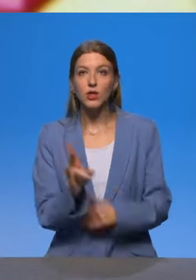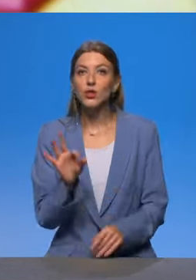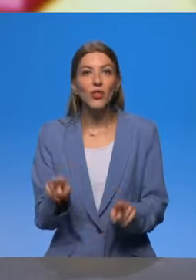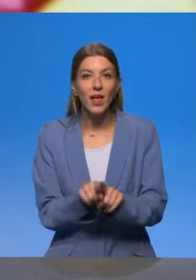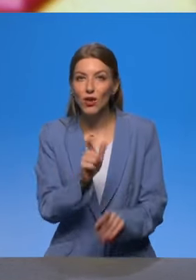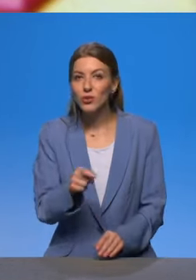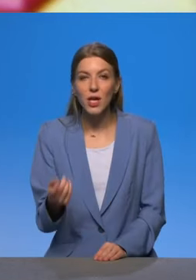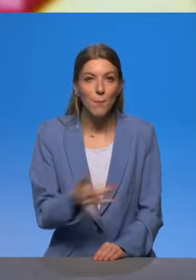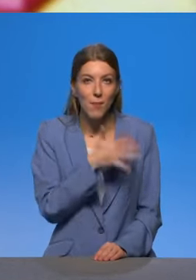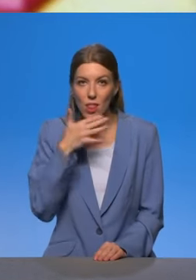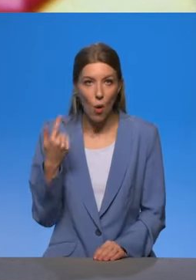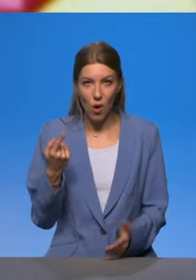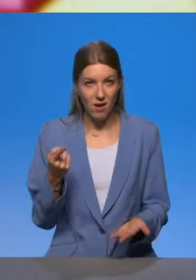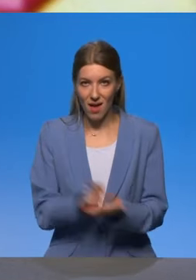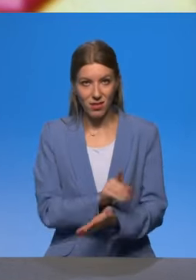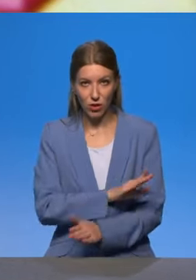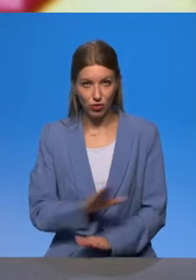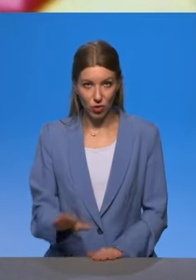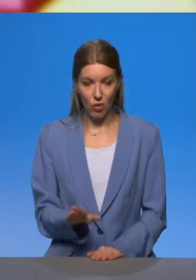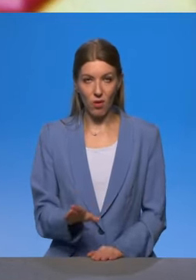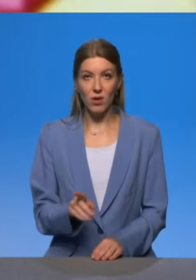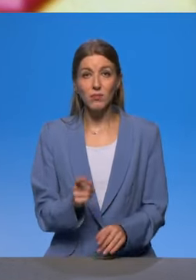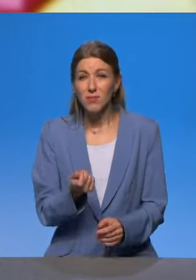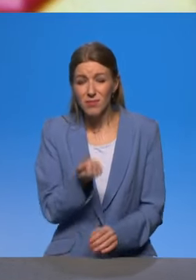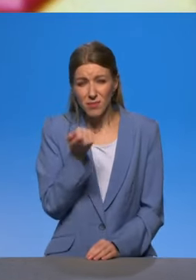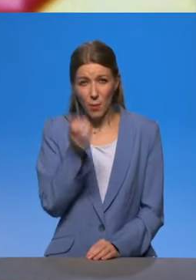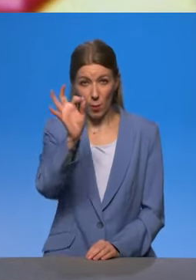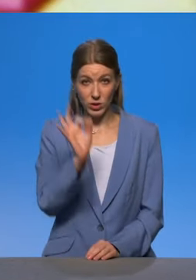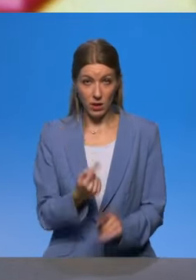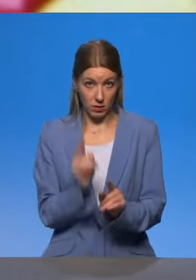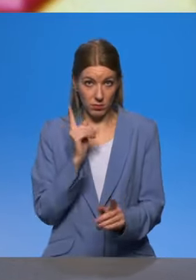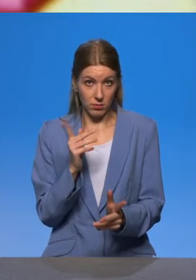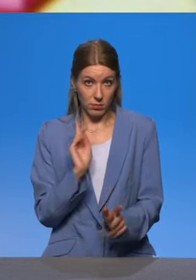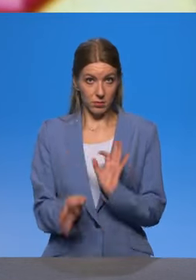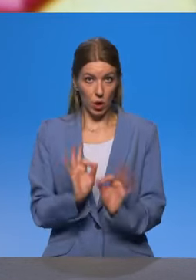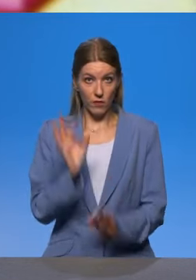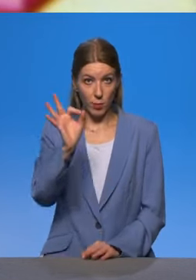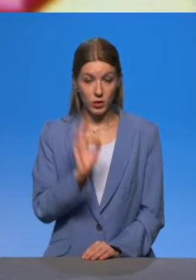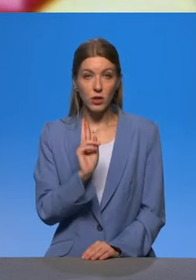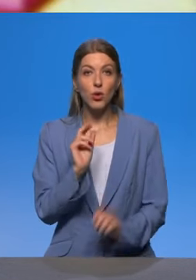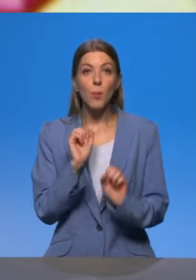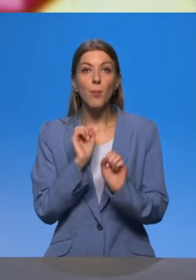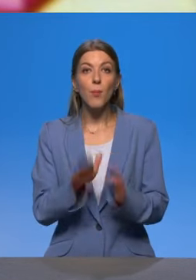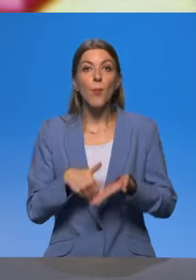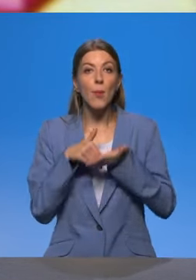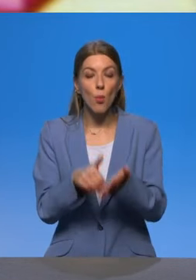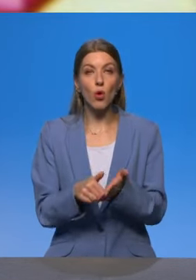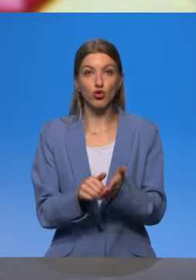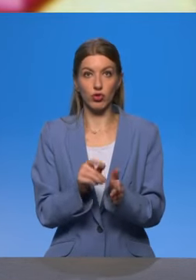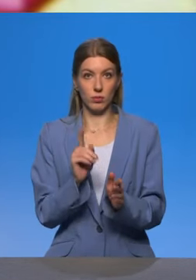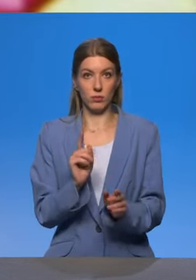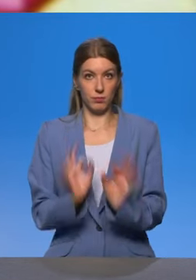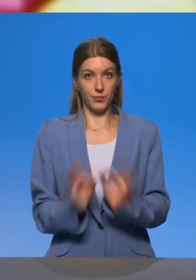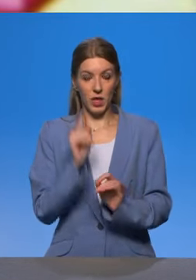много. Полезные брюзга. Да, их должен быть небольшой процент, здоровый mm-hmm. процент, который помогает вот как раз критично смотреть на себя, на